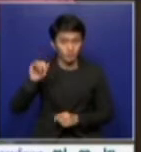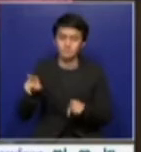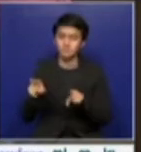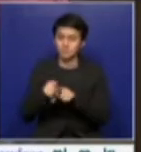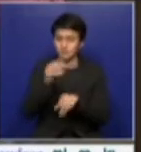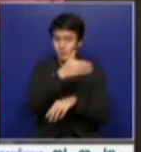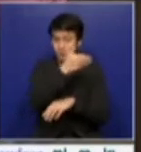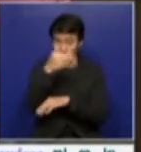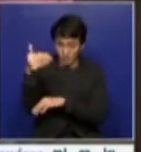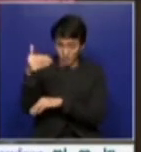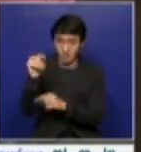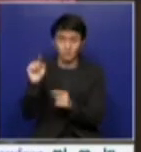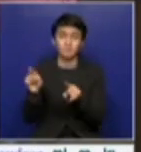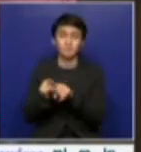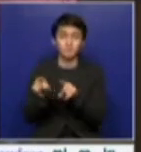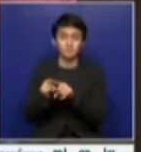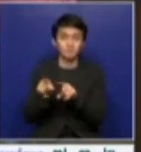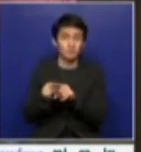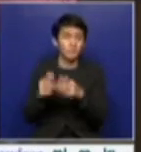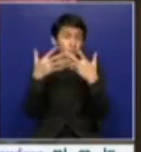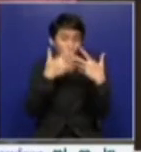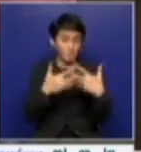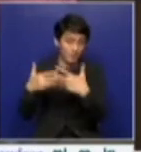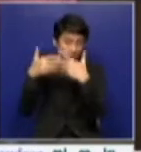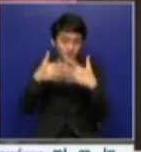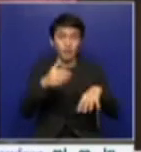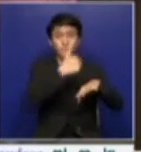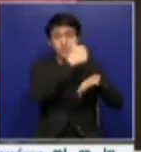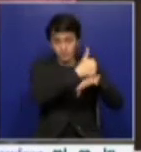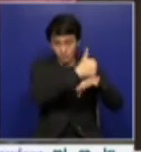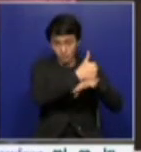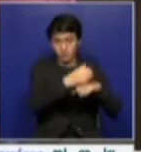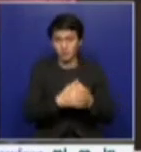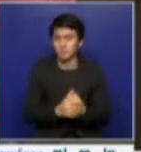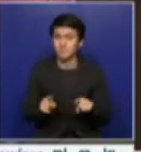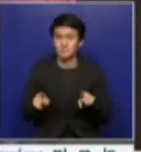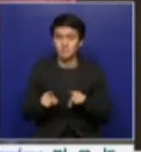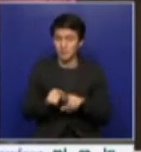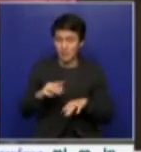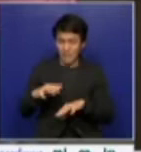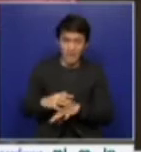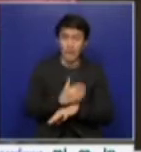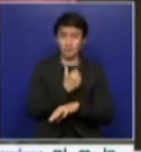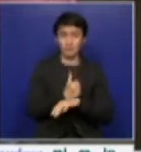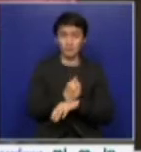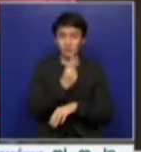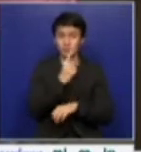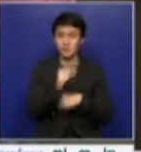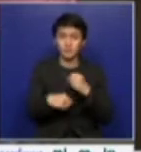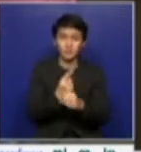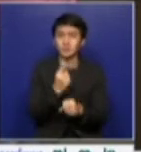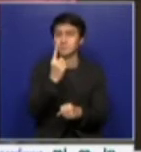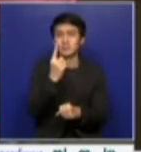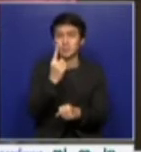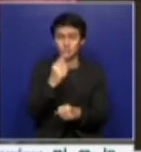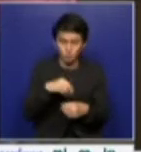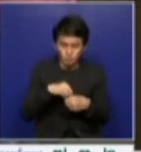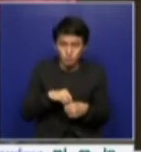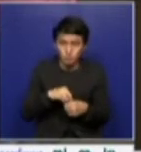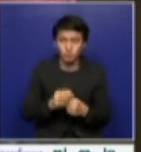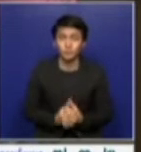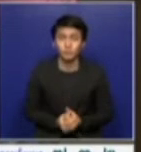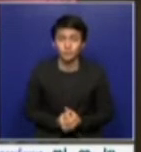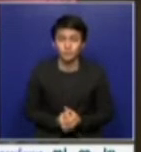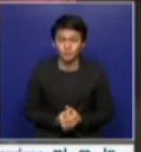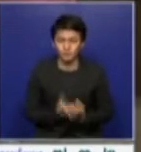ปากประธานาธิบดีสหรัฐอเมริกาบอกว่าจะอยู่ในอำนาจไม่เกิน 1ทะเบียนนะผมขอญาติที่เดี๋ยวค่าเรียนสมาชิก